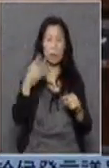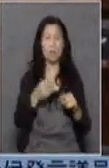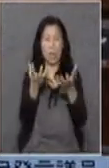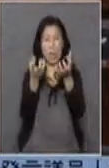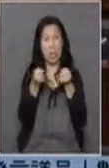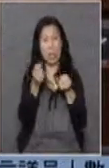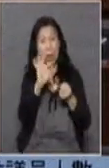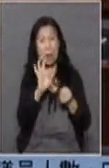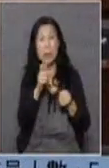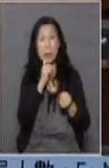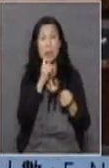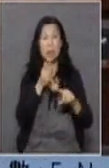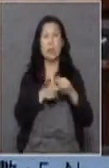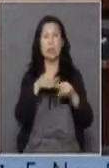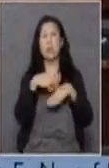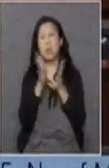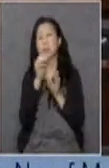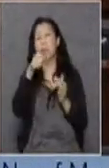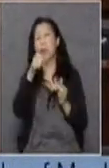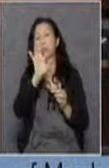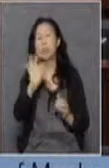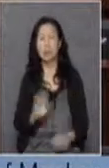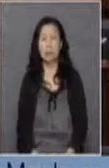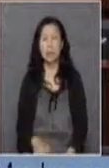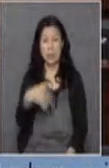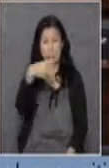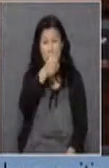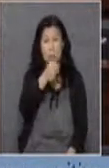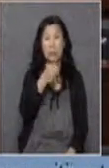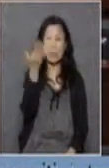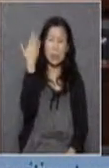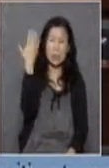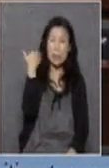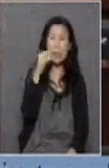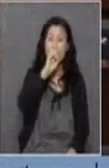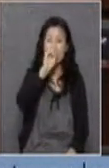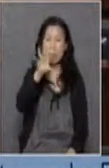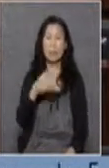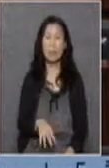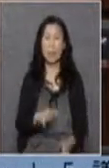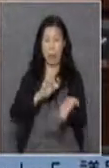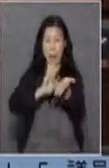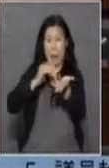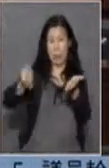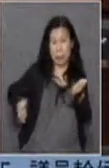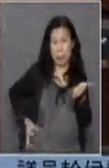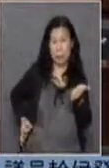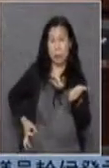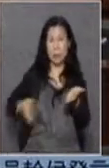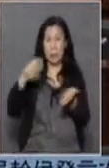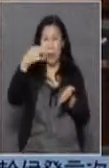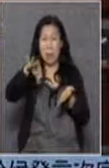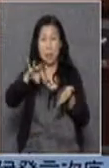啊，定说根本不认同。主席，我们曾经 提过的就是说医疗保险免费税